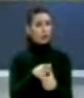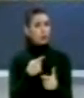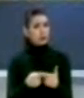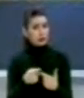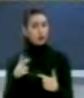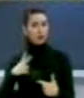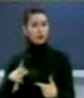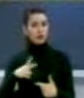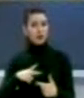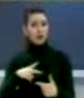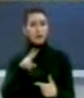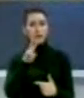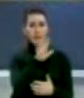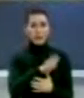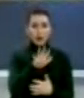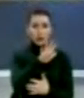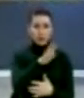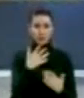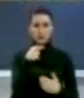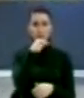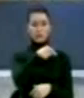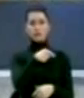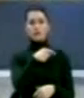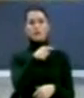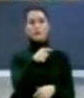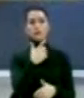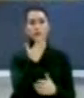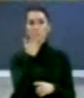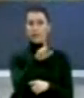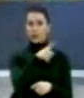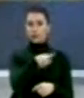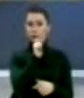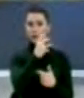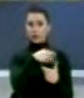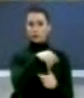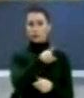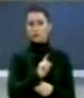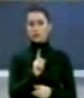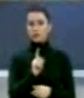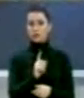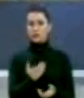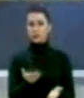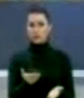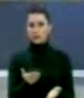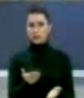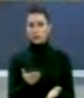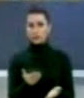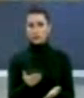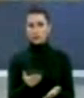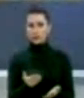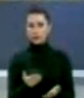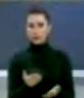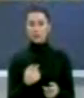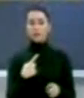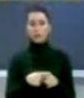qytetarët e veriut Kosovës? Qytetarët e veriut Kosovës nuk janë palë e kësaj marveshje. Dy, pika